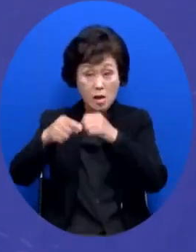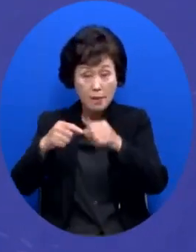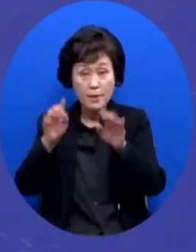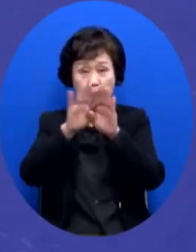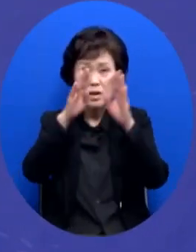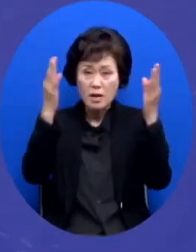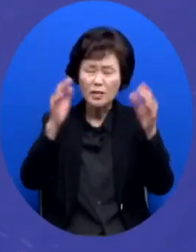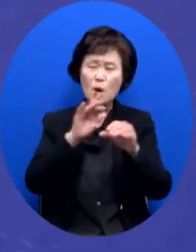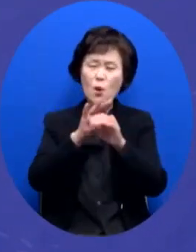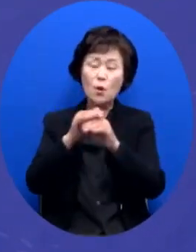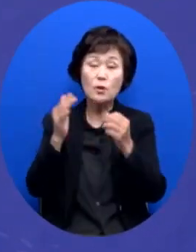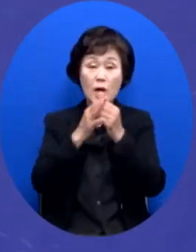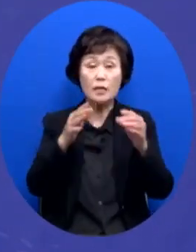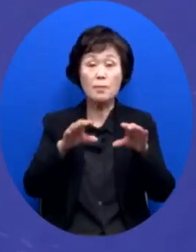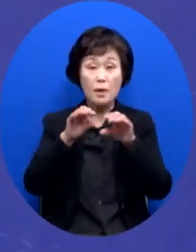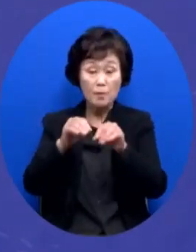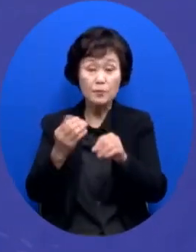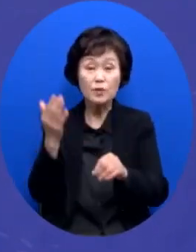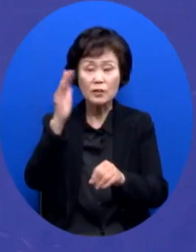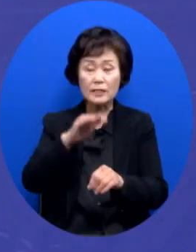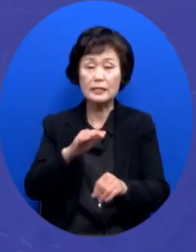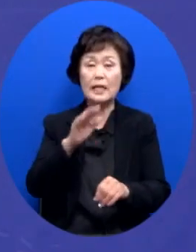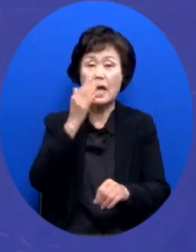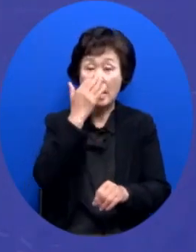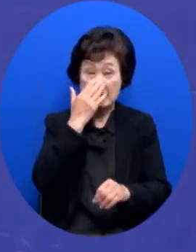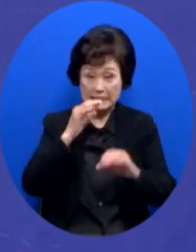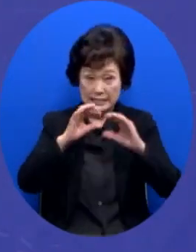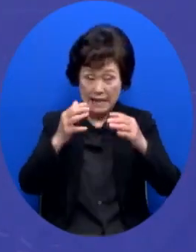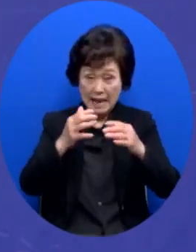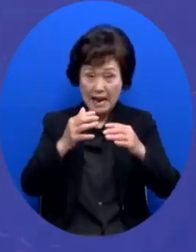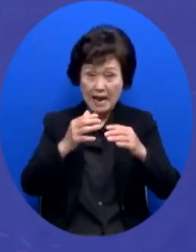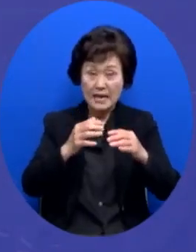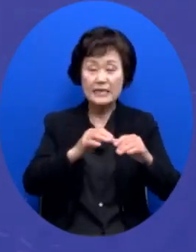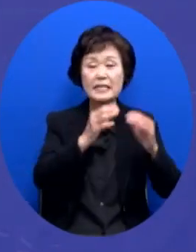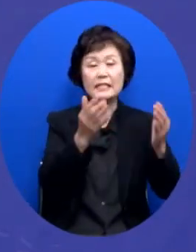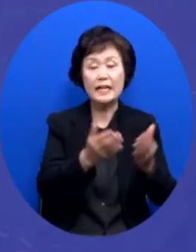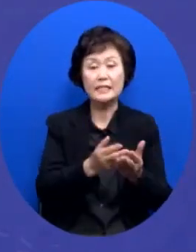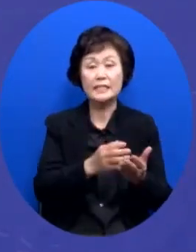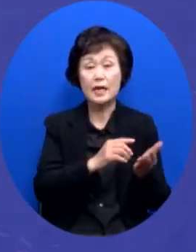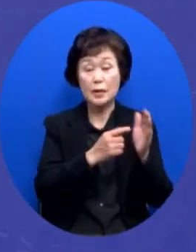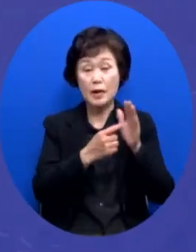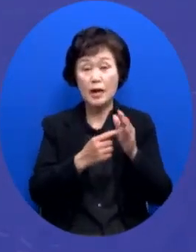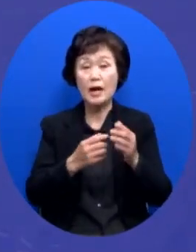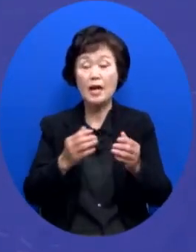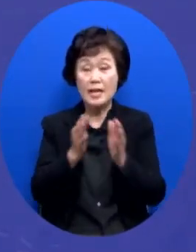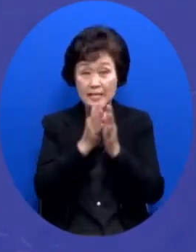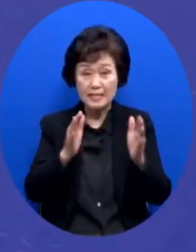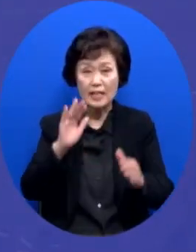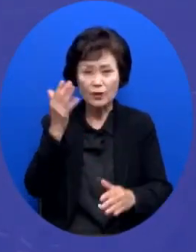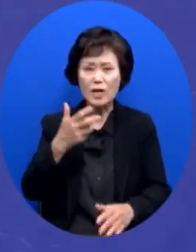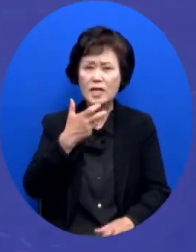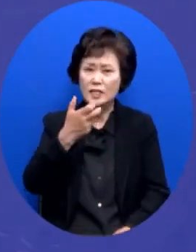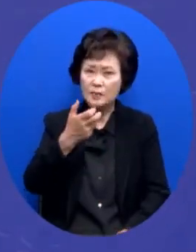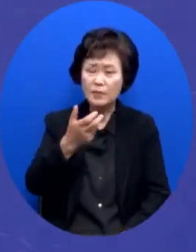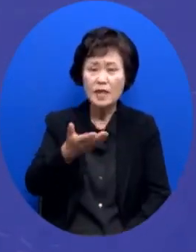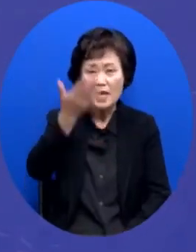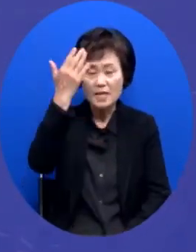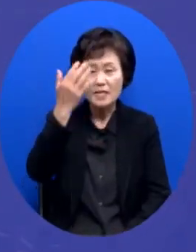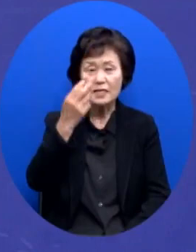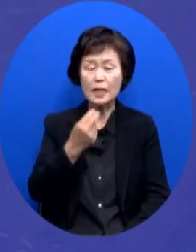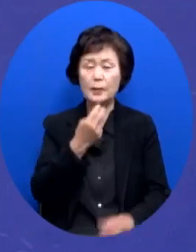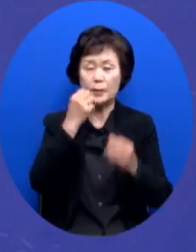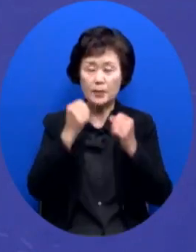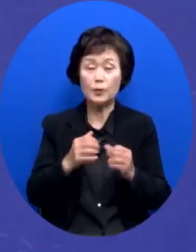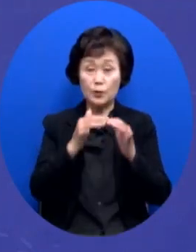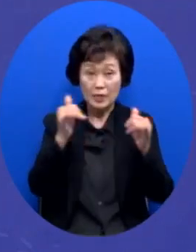잠시 중단됐었는데요. 한 이스라엘 자선단체가 주관해 열린 이번 대회에는 70대 이상의 홀로코스트 생존